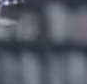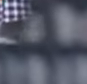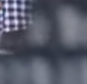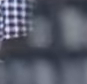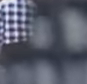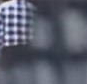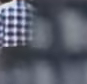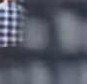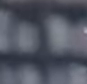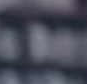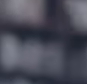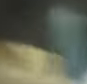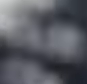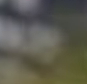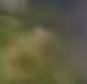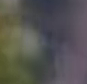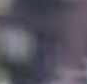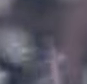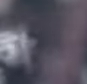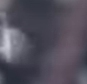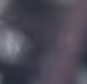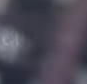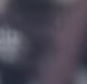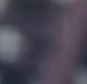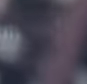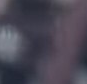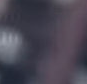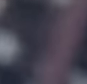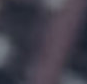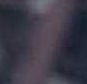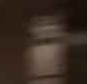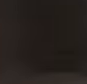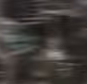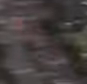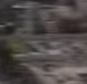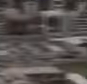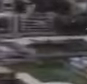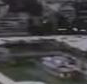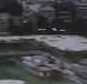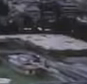top 0 으